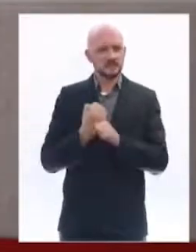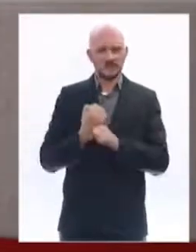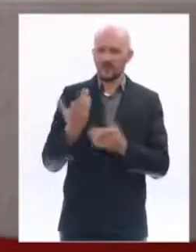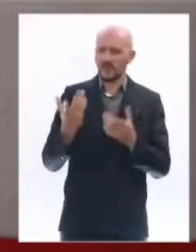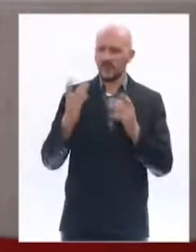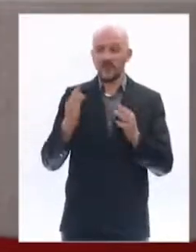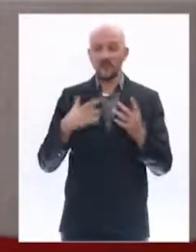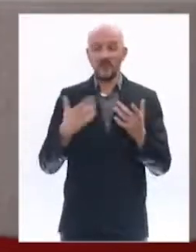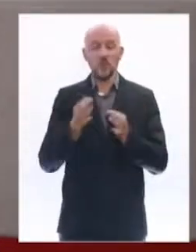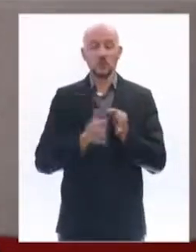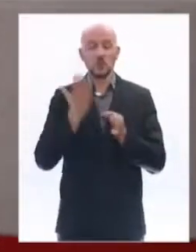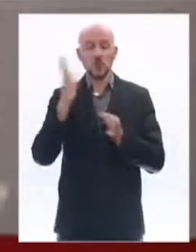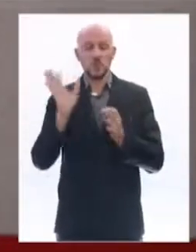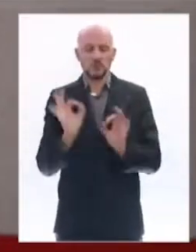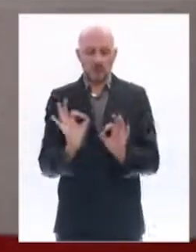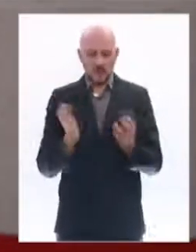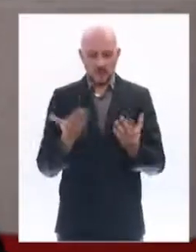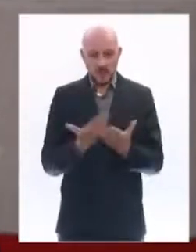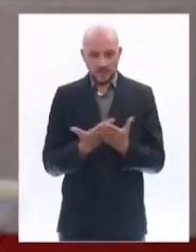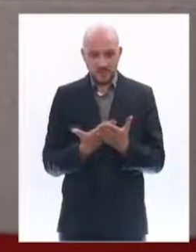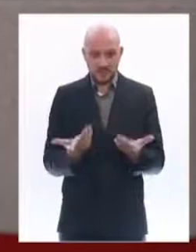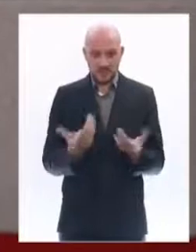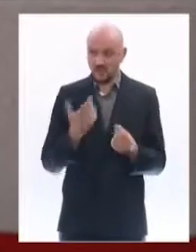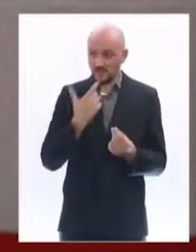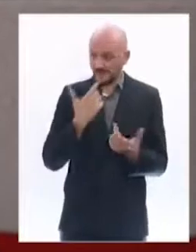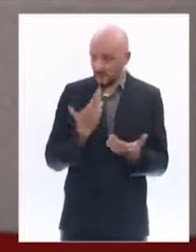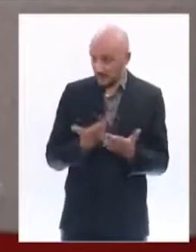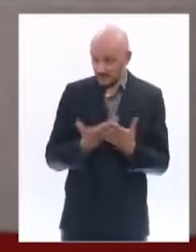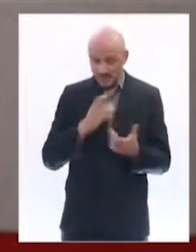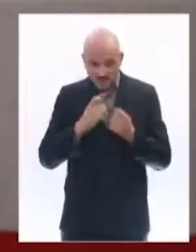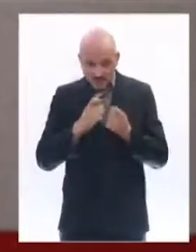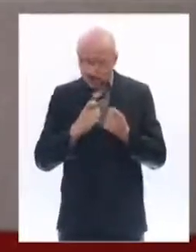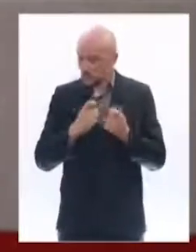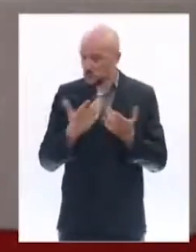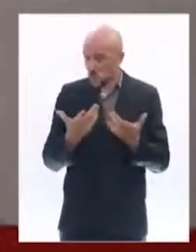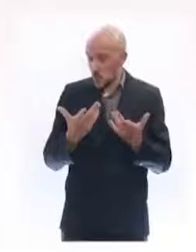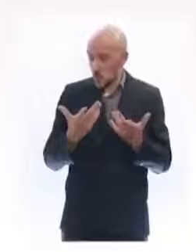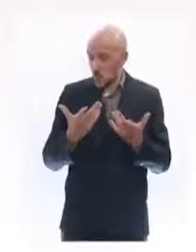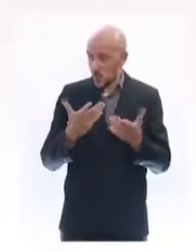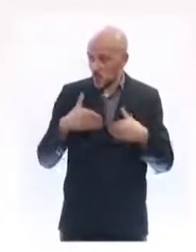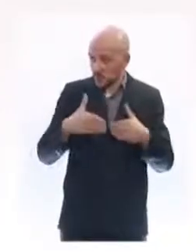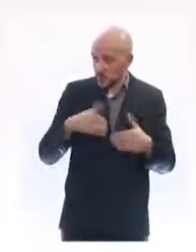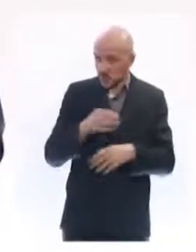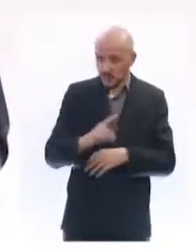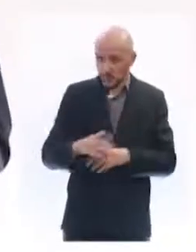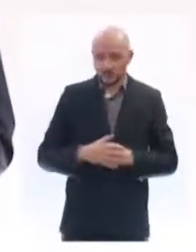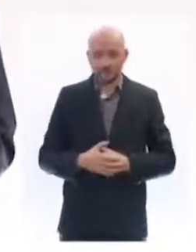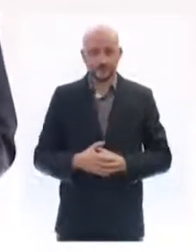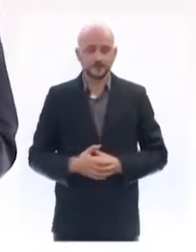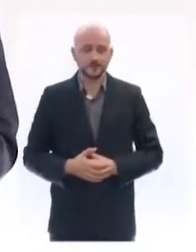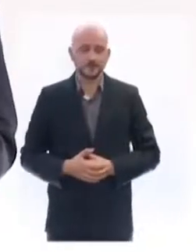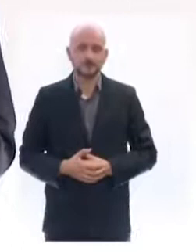à ce sujet maintenant c'est plus une option est ce que ça remet en cause ces discussions qu en est il merci